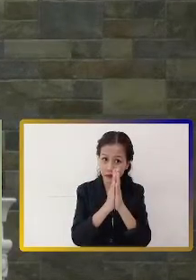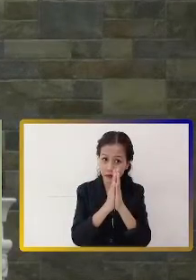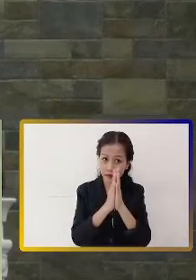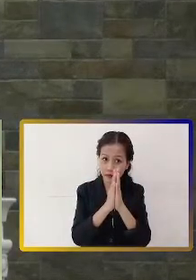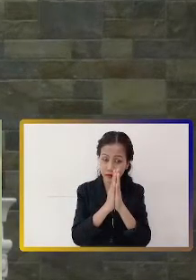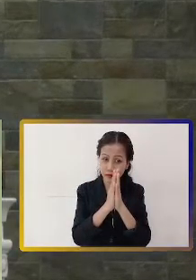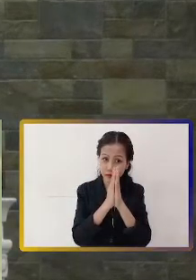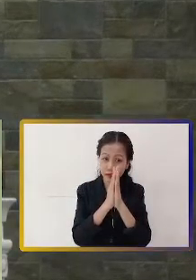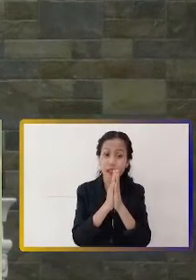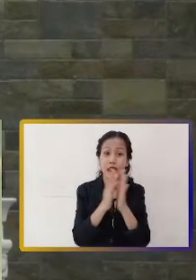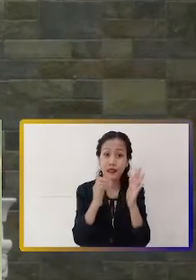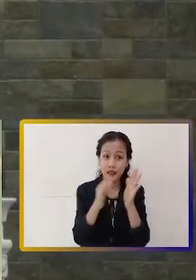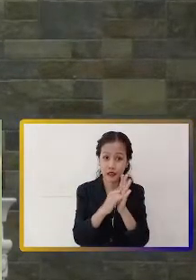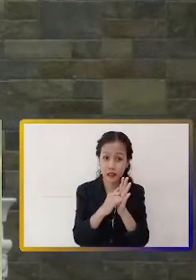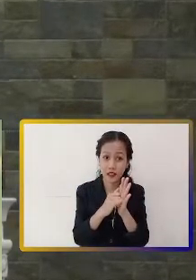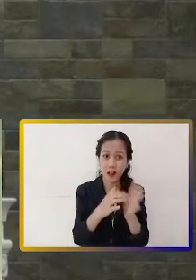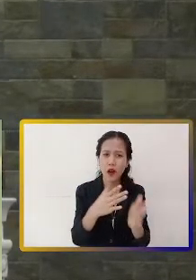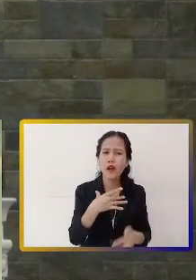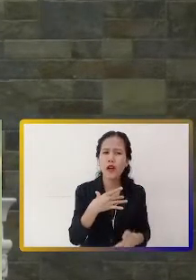see? Now,